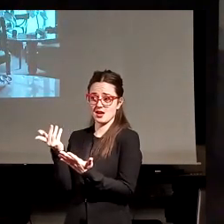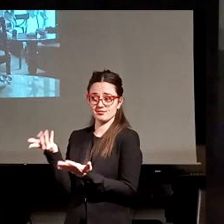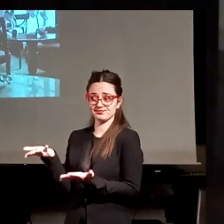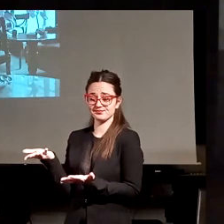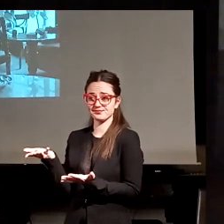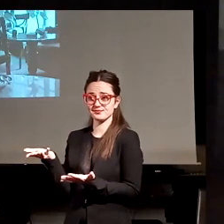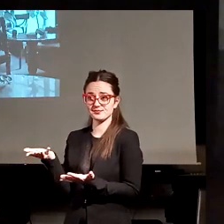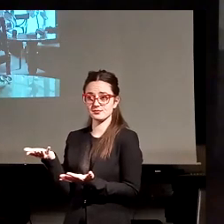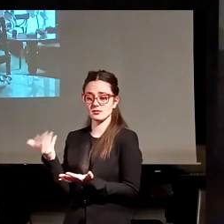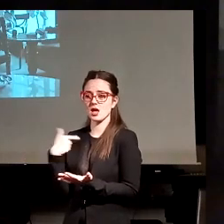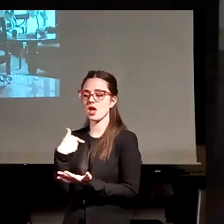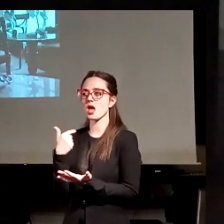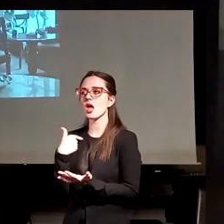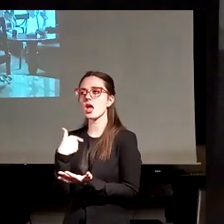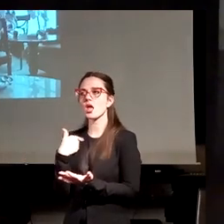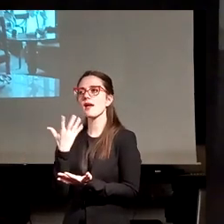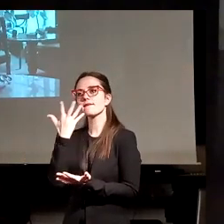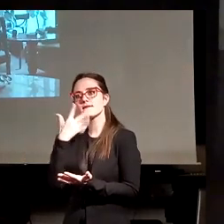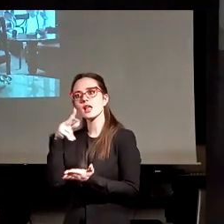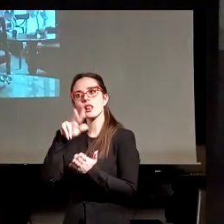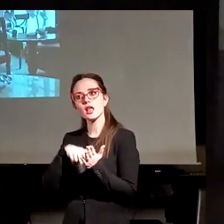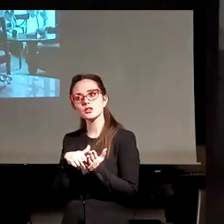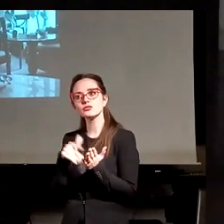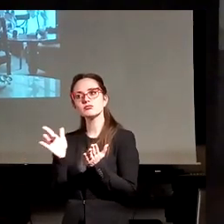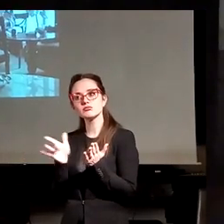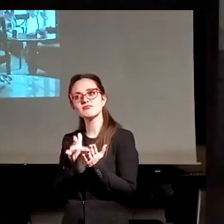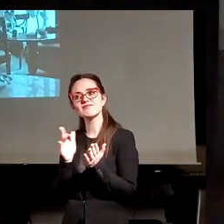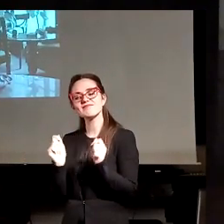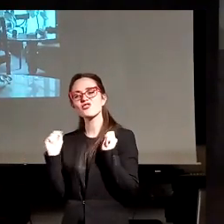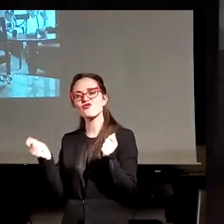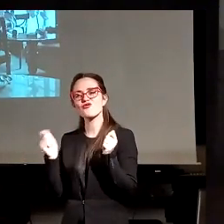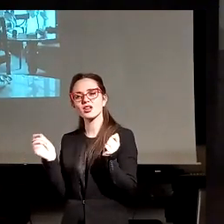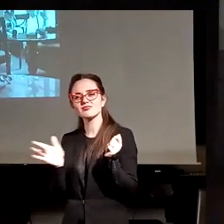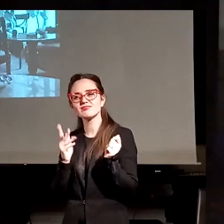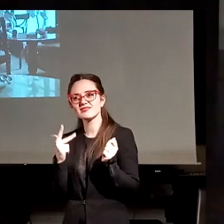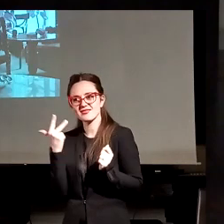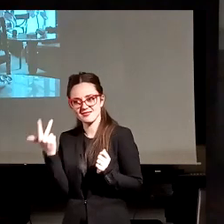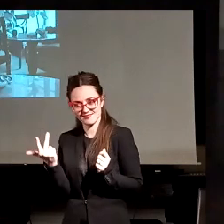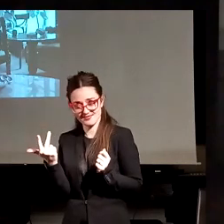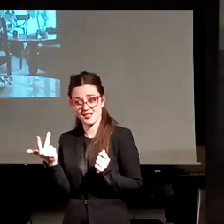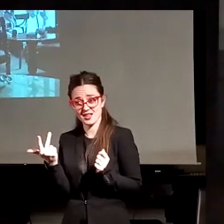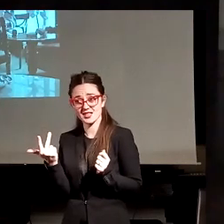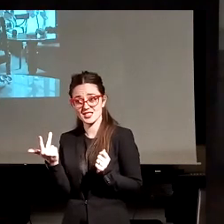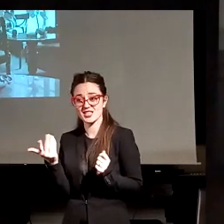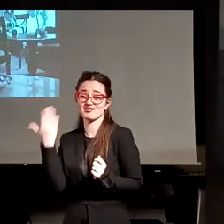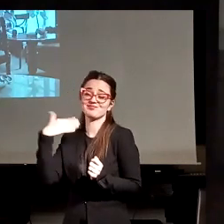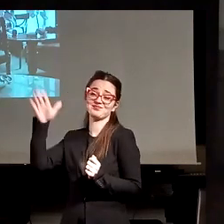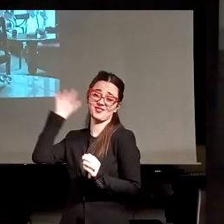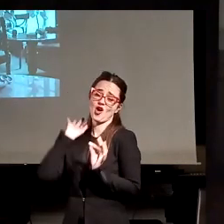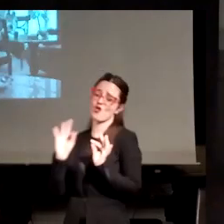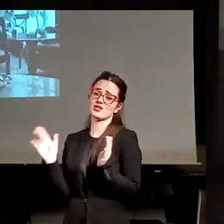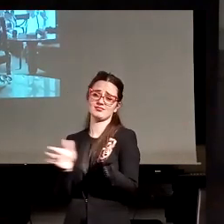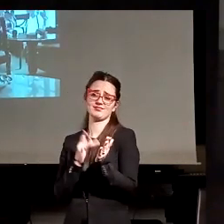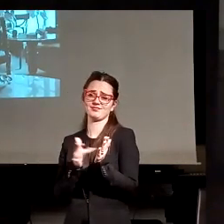però la leva leggere terze pagine non quando avete pagine stavano dove dicevano di essere io la sera